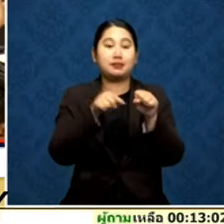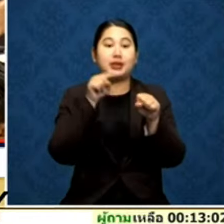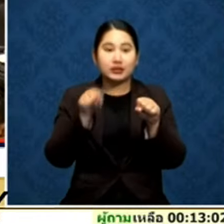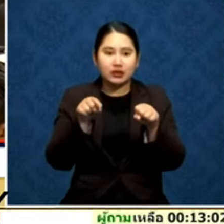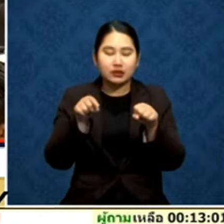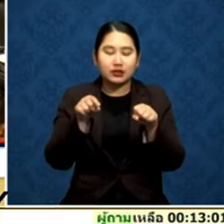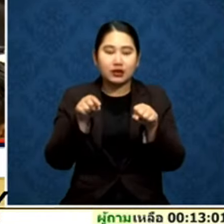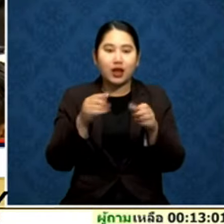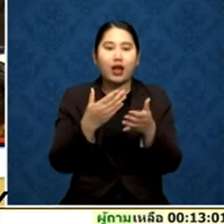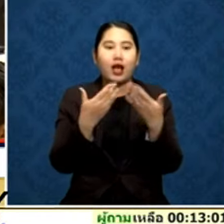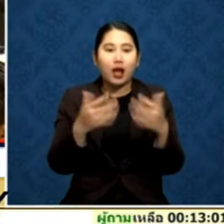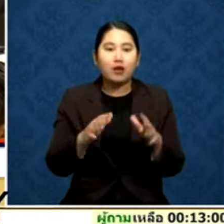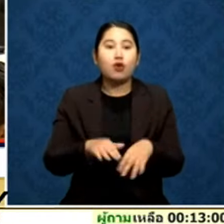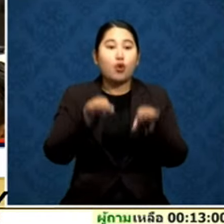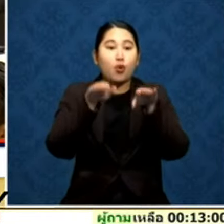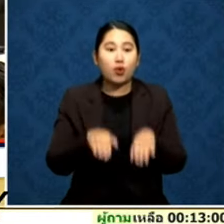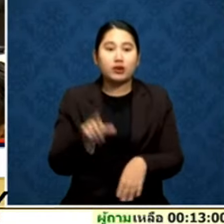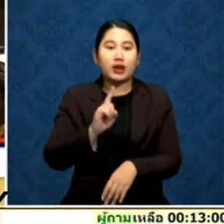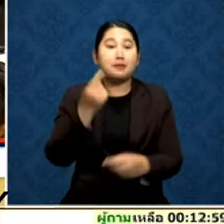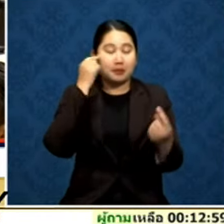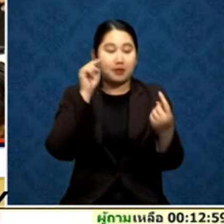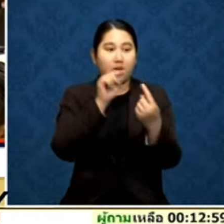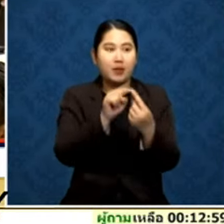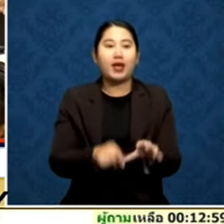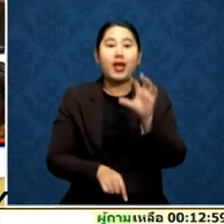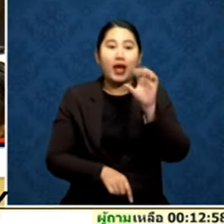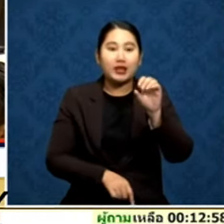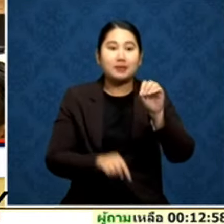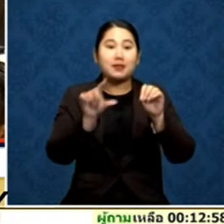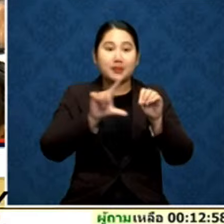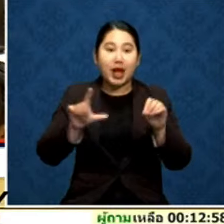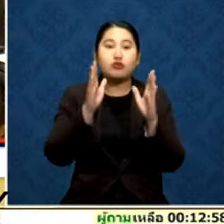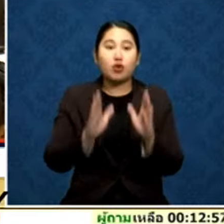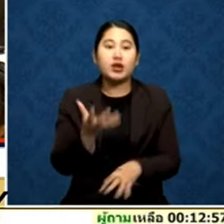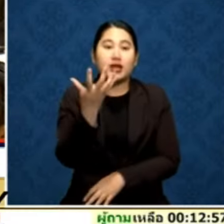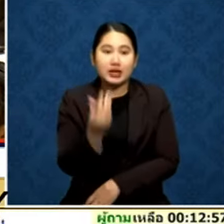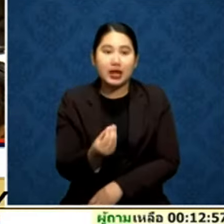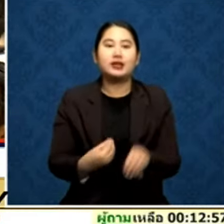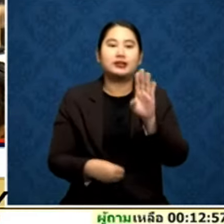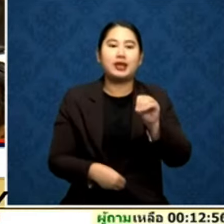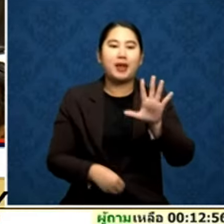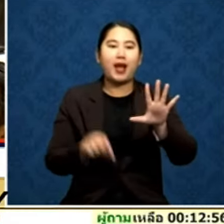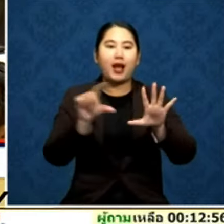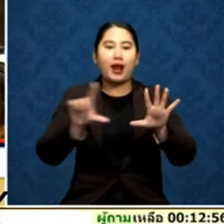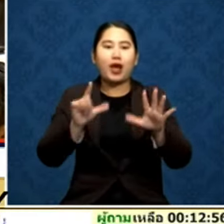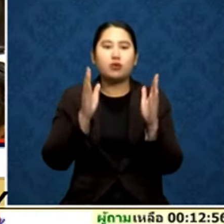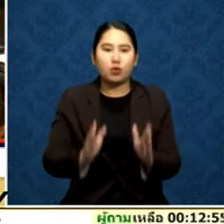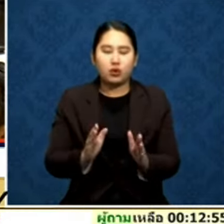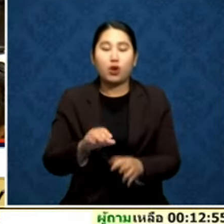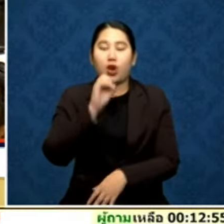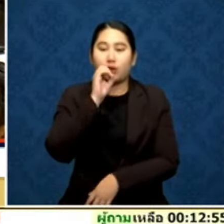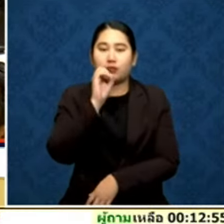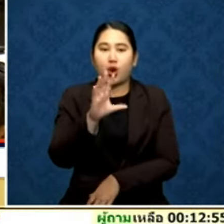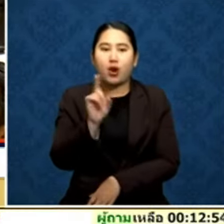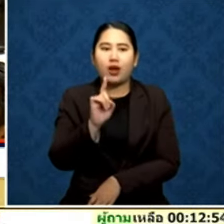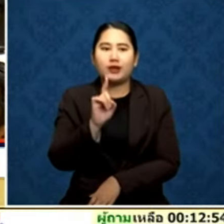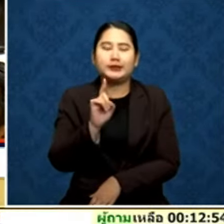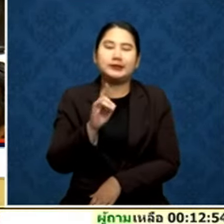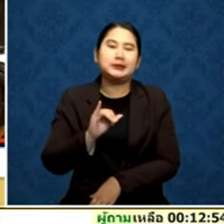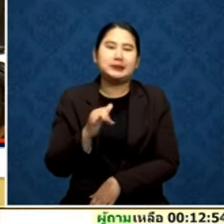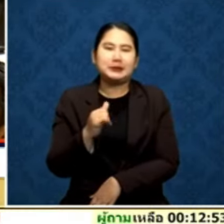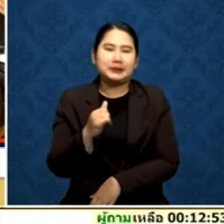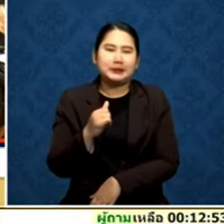ทำให้ลดลงจากเดิมที่ตั้งเป้าหมายเอาไว้50ล้านคนเหลือ45ล้านคนแล้วก็มีบอกว่าจะไม่อาจจะนะ